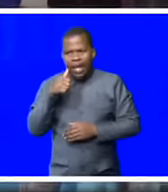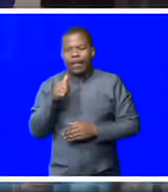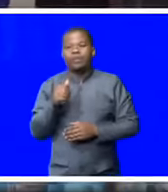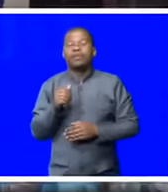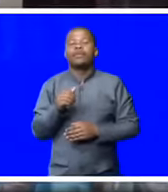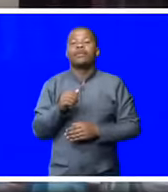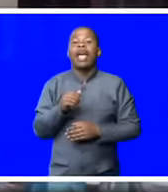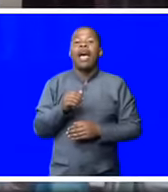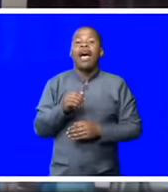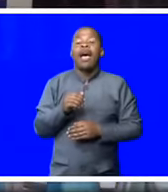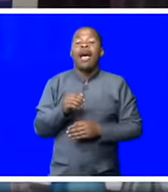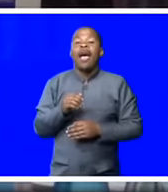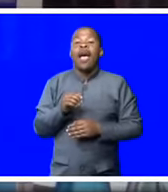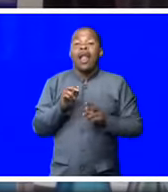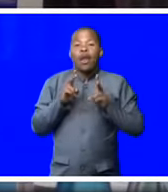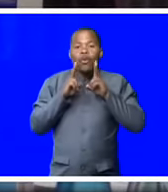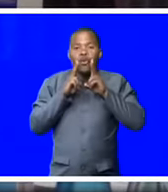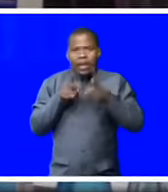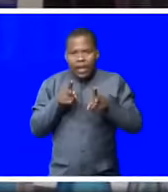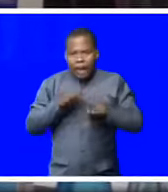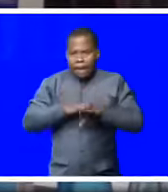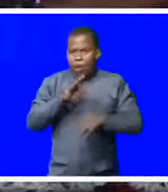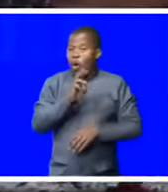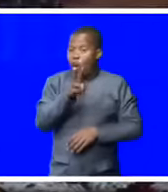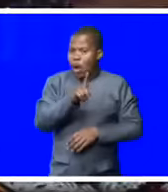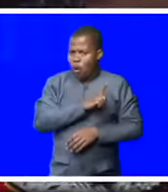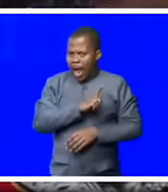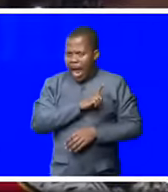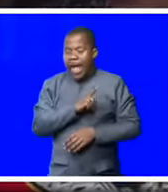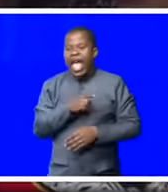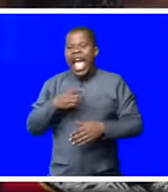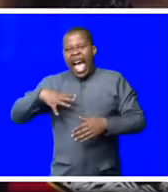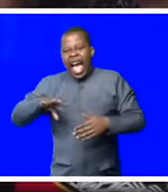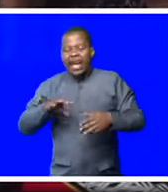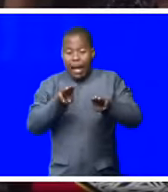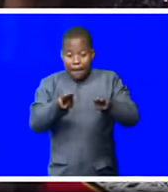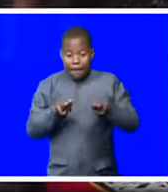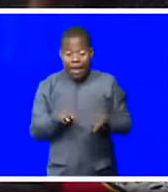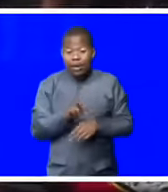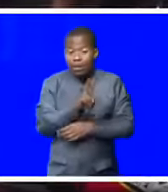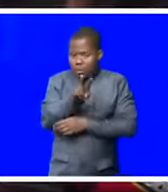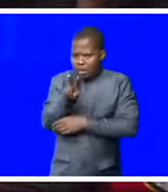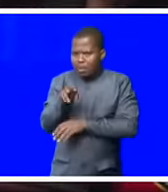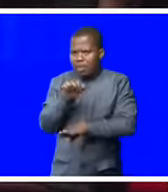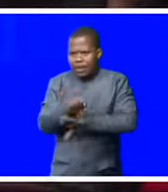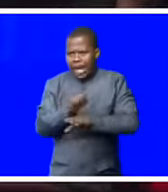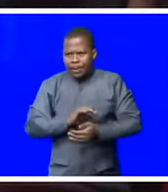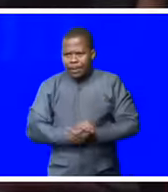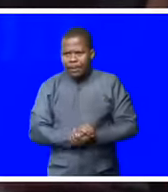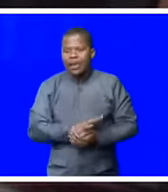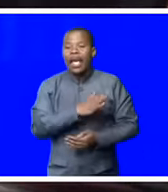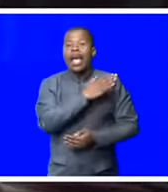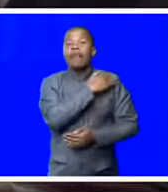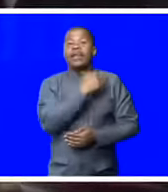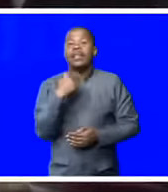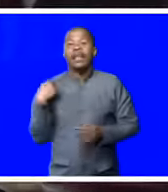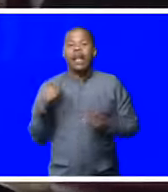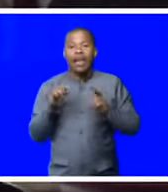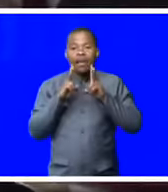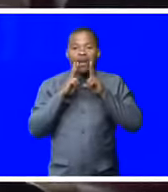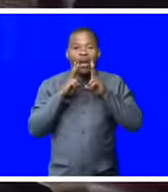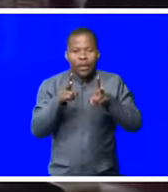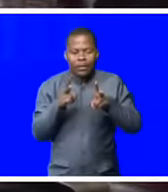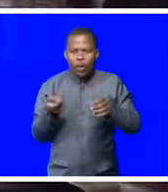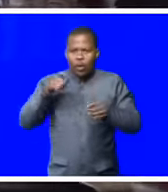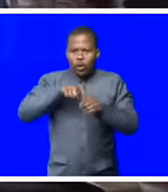induna yetekuvakasha netemvelo Moses Vilakati beyihlangene nalaba buke tekuvakasha eveni